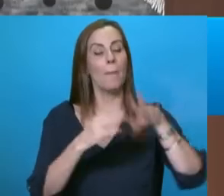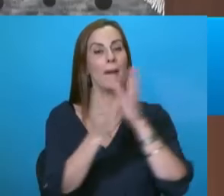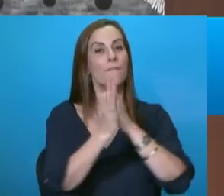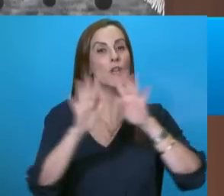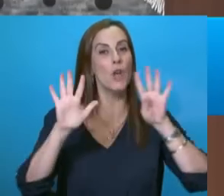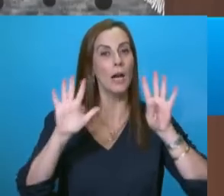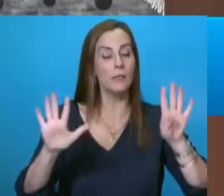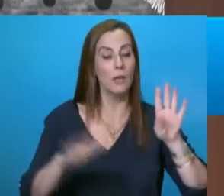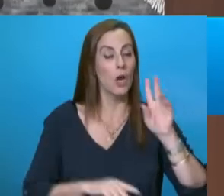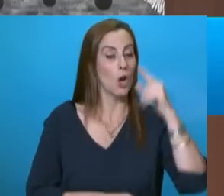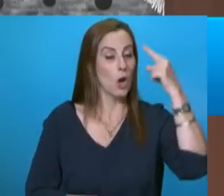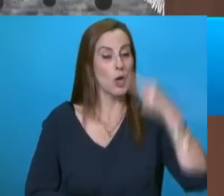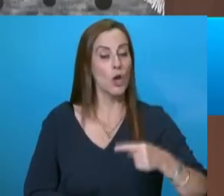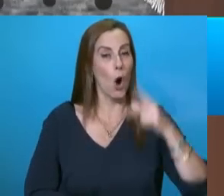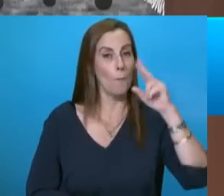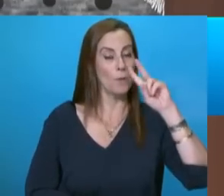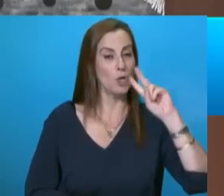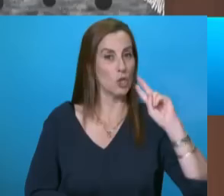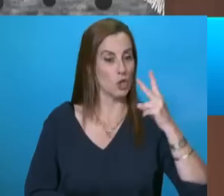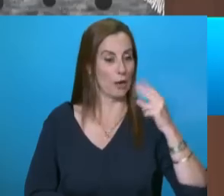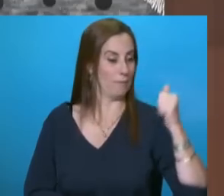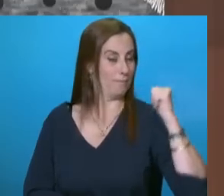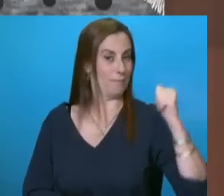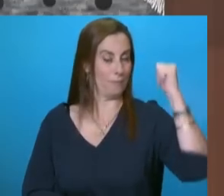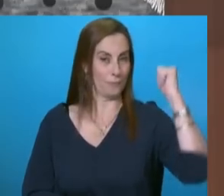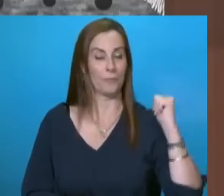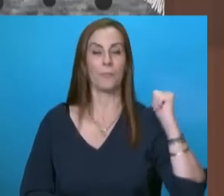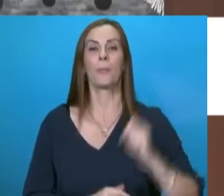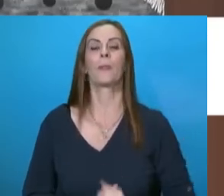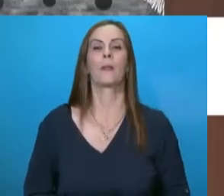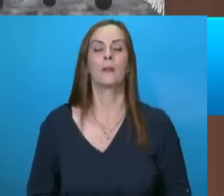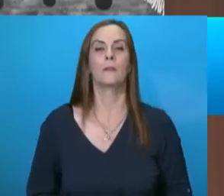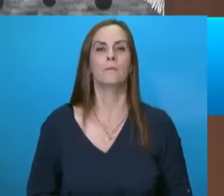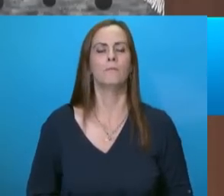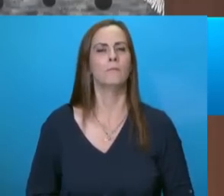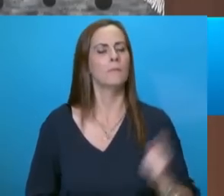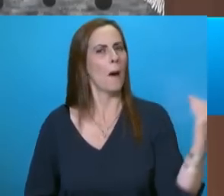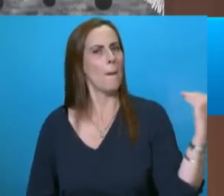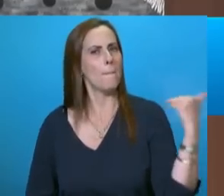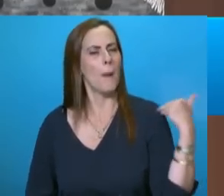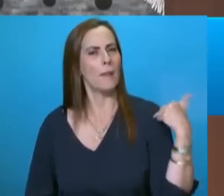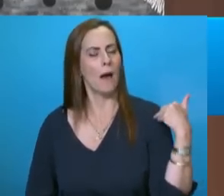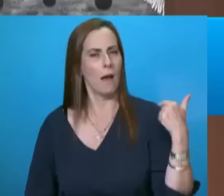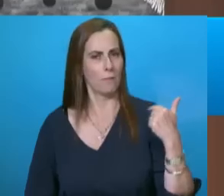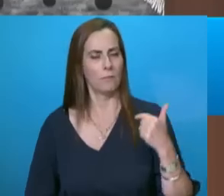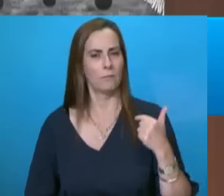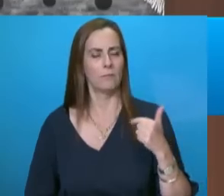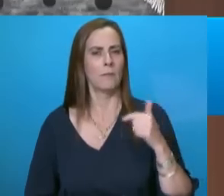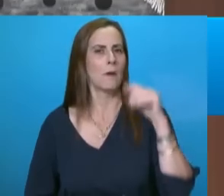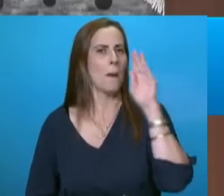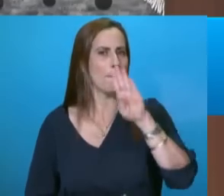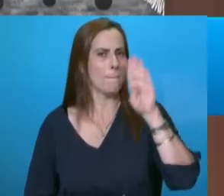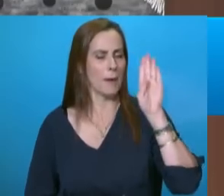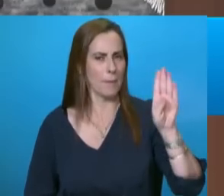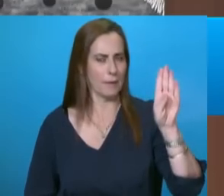2019, יום שני כ"ב בתשרי תש"פ, פנה אליי ראש הממשלה היוצא,